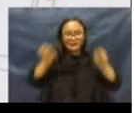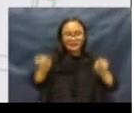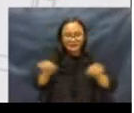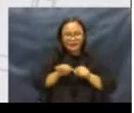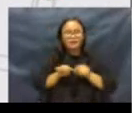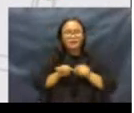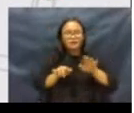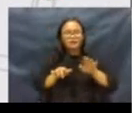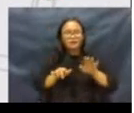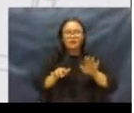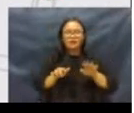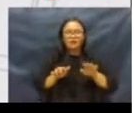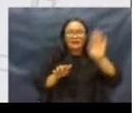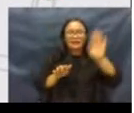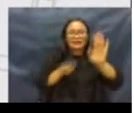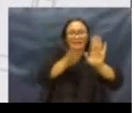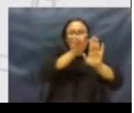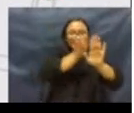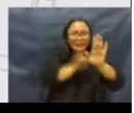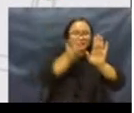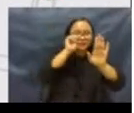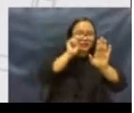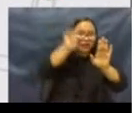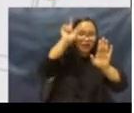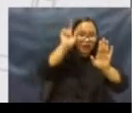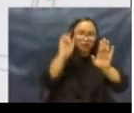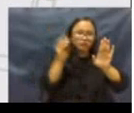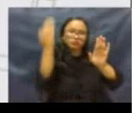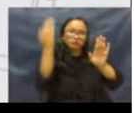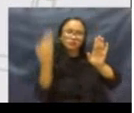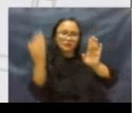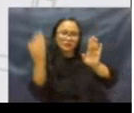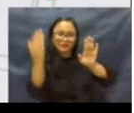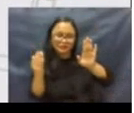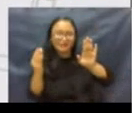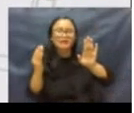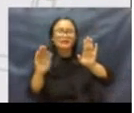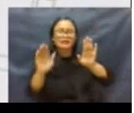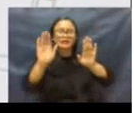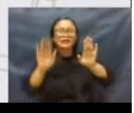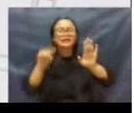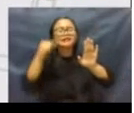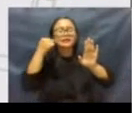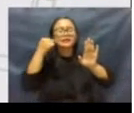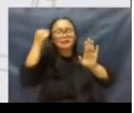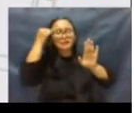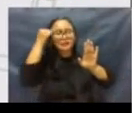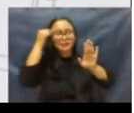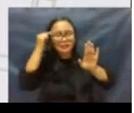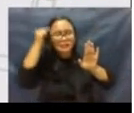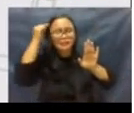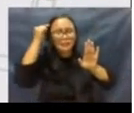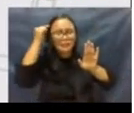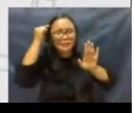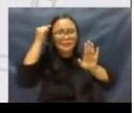saya adalah sel saya sadar, kolom yang kanan adalah kolom saya berpikir.